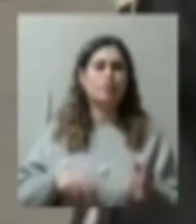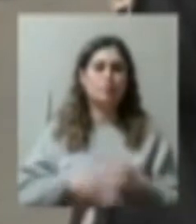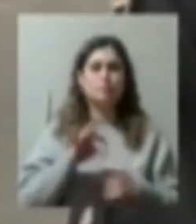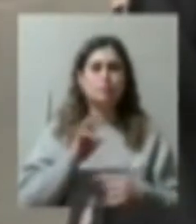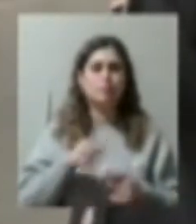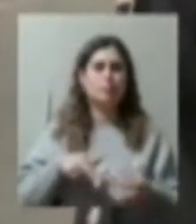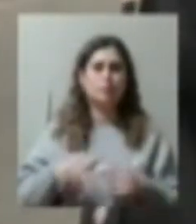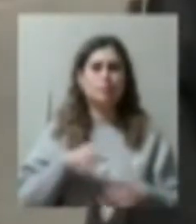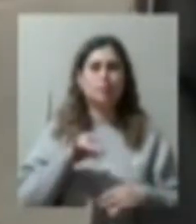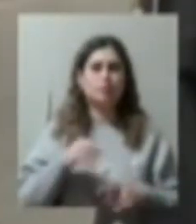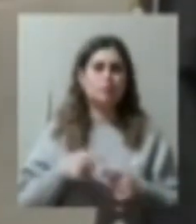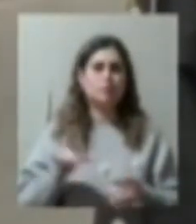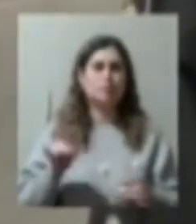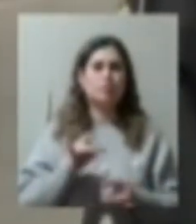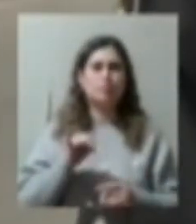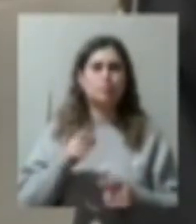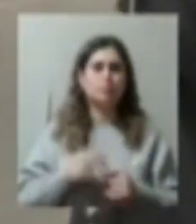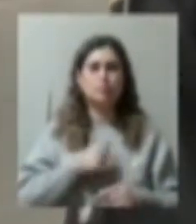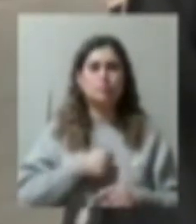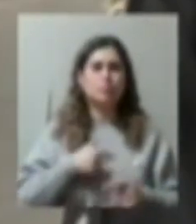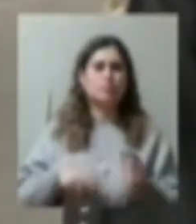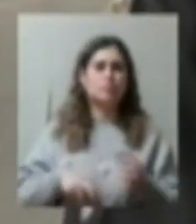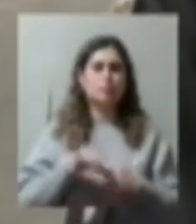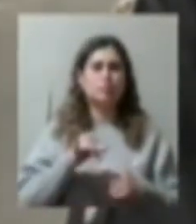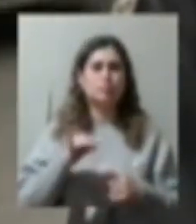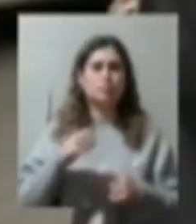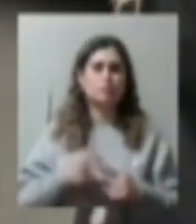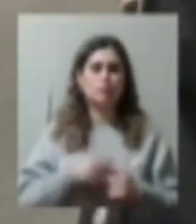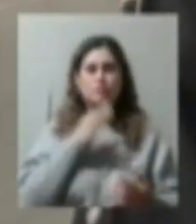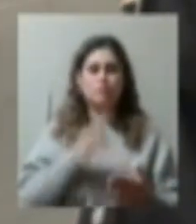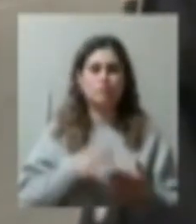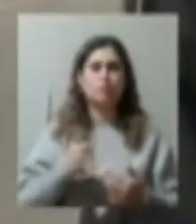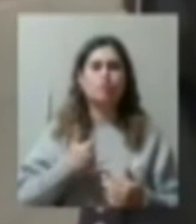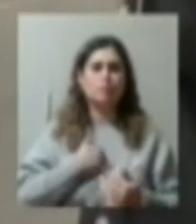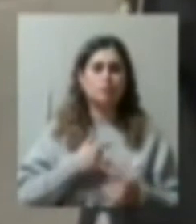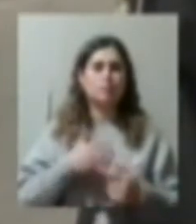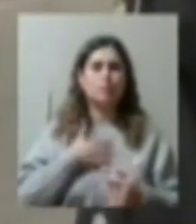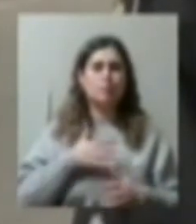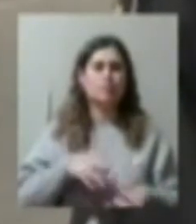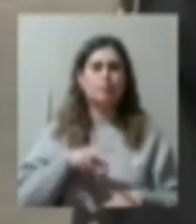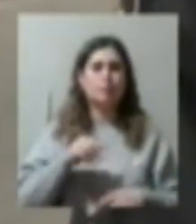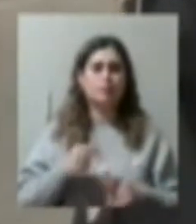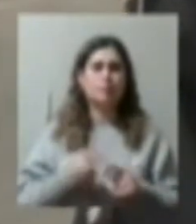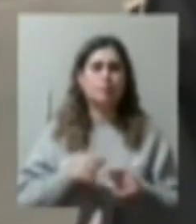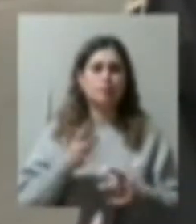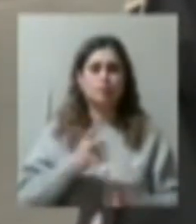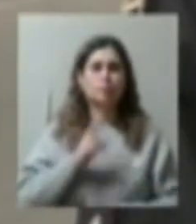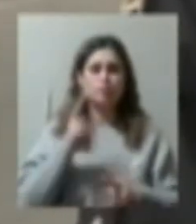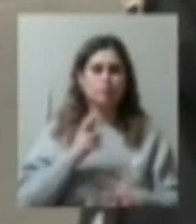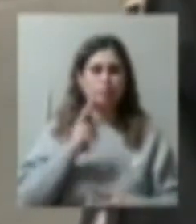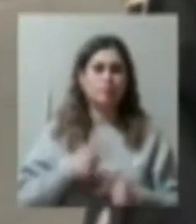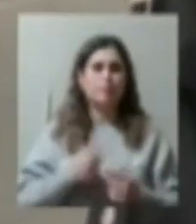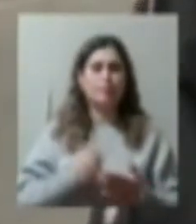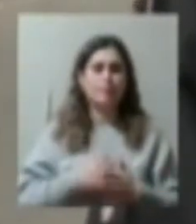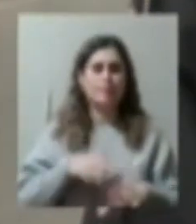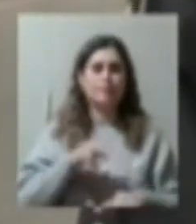пішохідний перехід і розмітку. Але саме за дорожню інфраструктуру відповідає нас наша міська влада, тому треба звертатися до міської